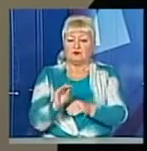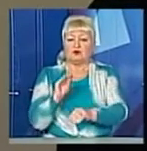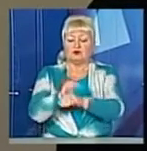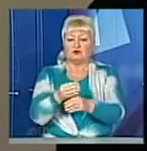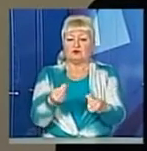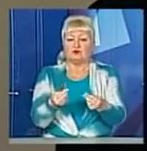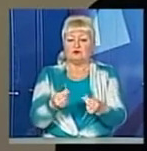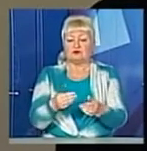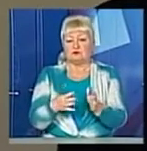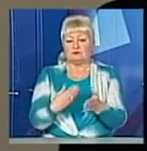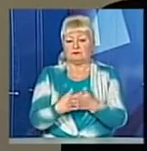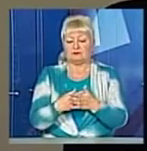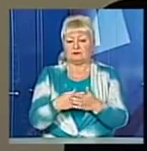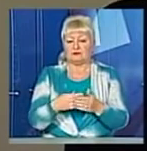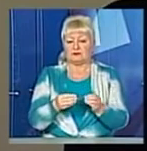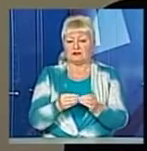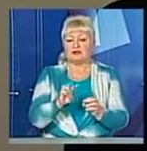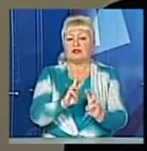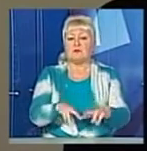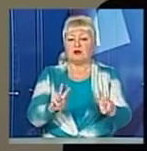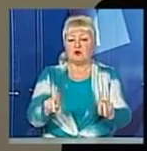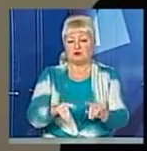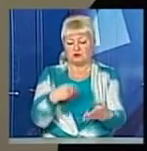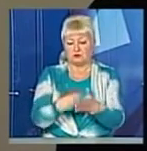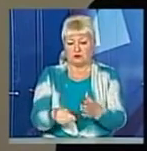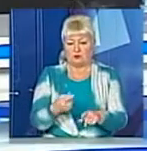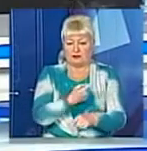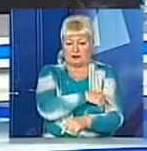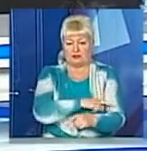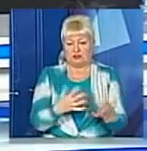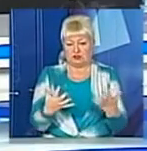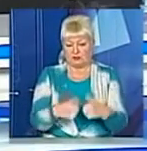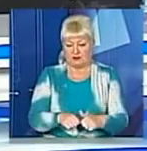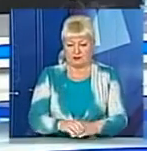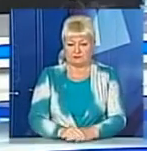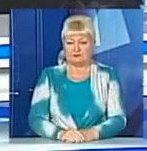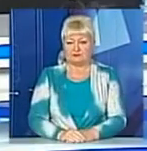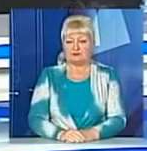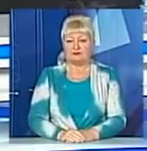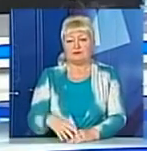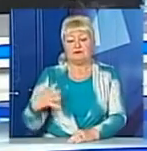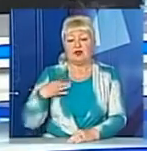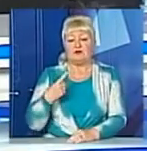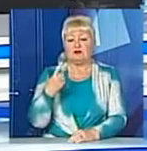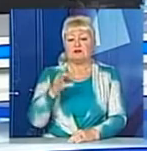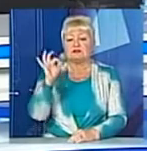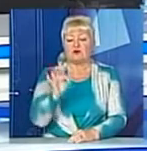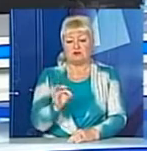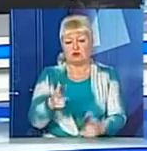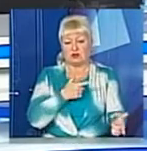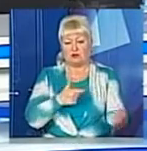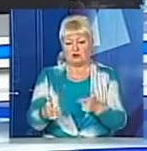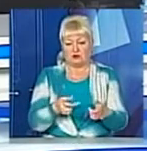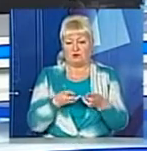розмірі 50 мільйонів для забезпечення закупівлі такого медичного обладнання. Львів на 100% готовий до